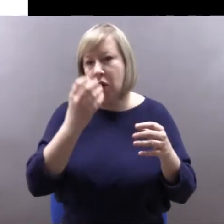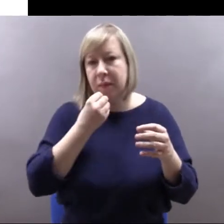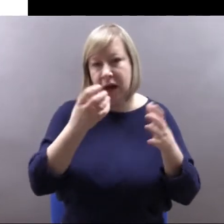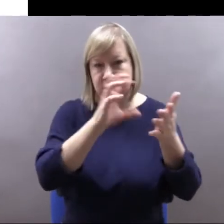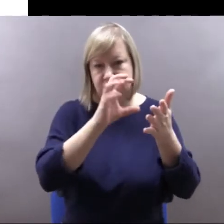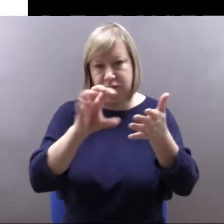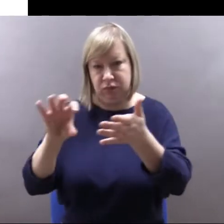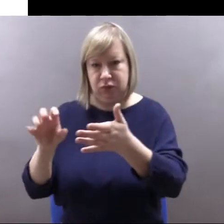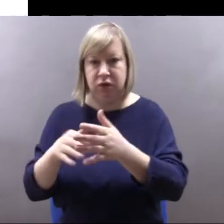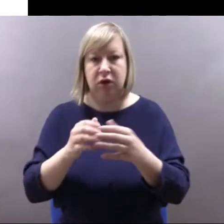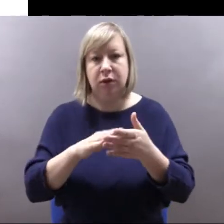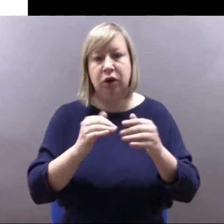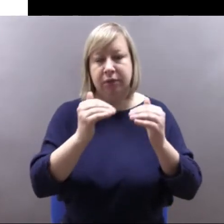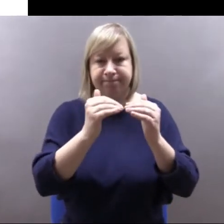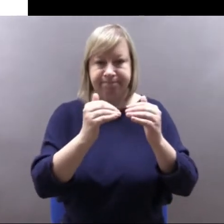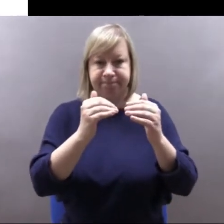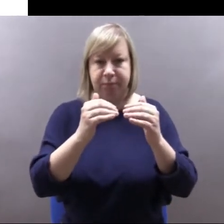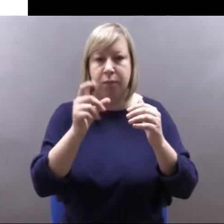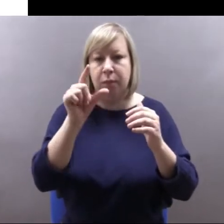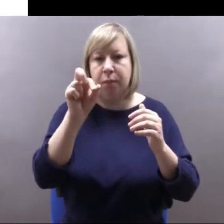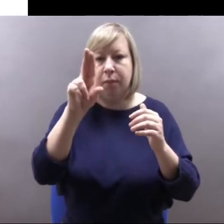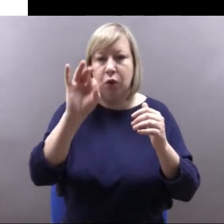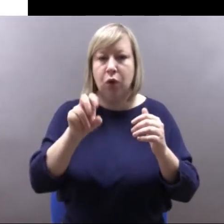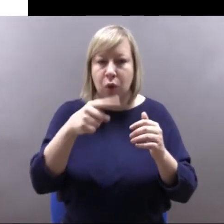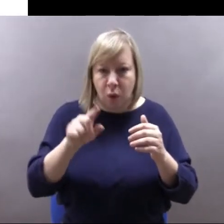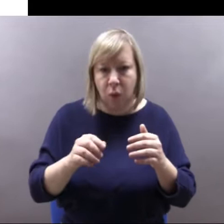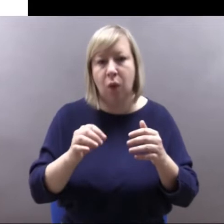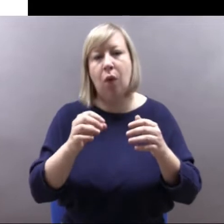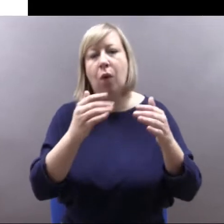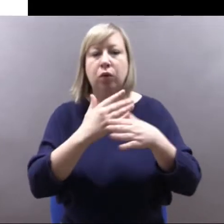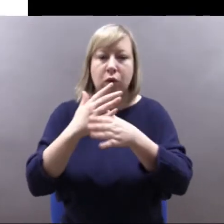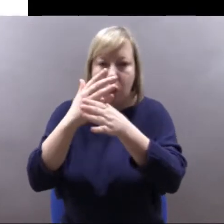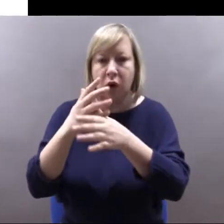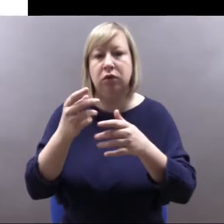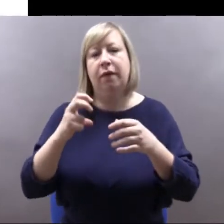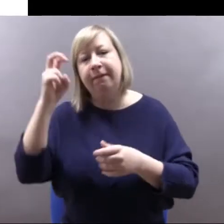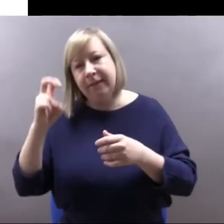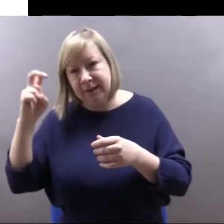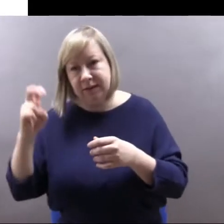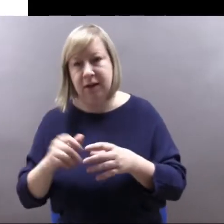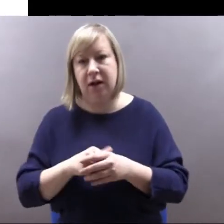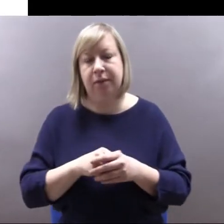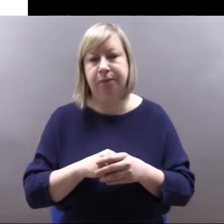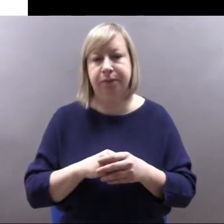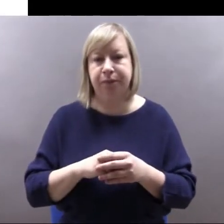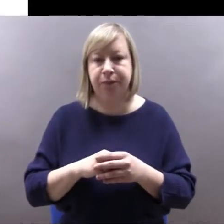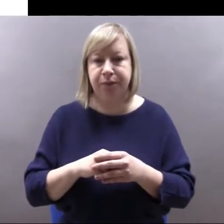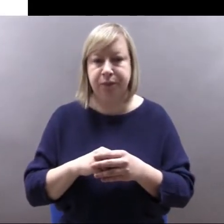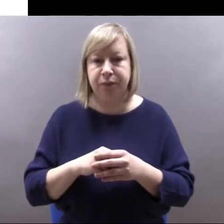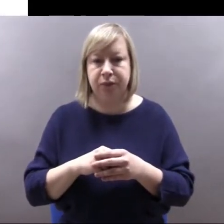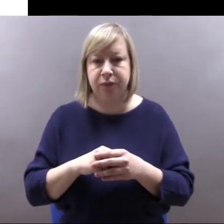Przejście i wyrysowanie samej tej mapy było dla mnie niesamowitym wyzwaniem, bo co chwila mi się coś nie